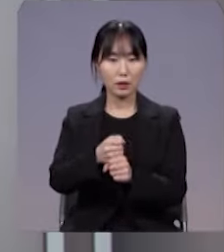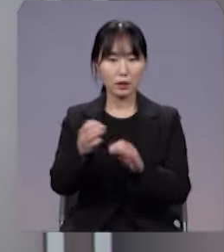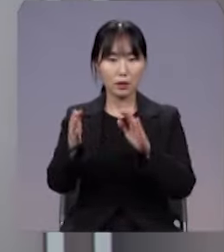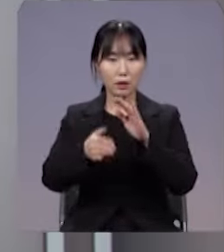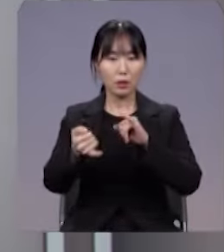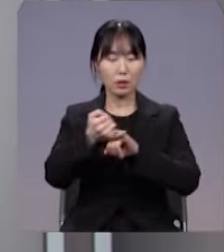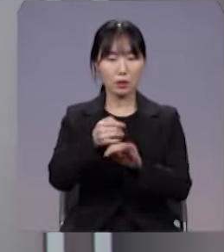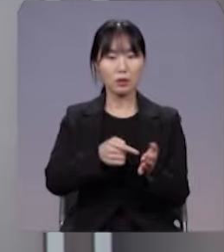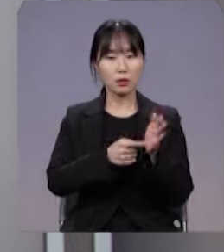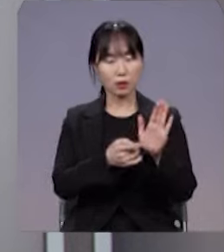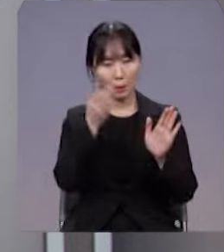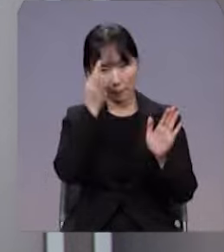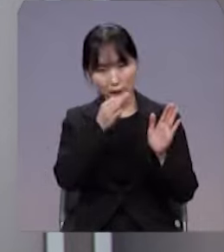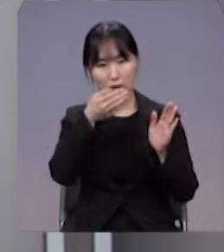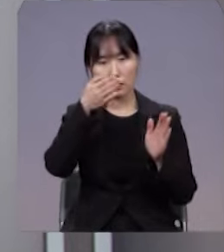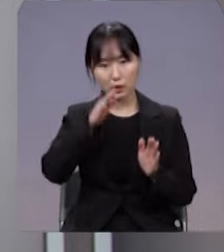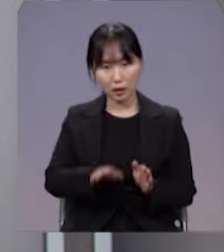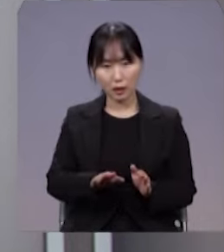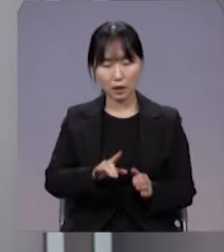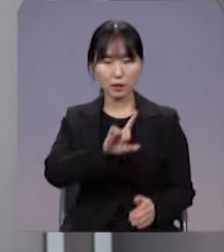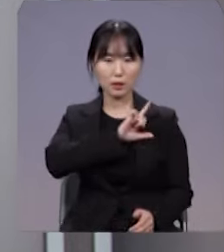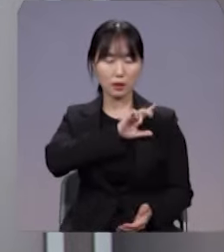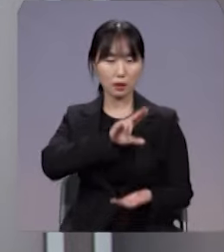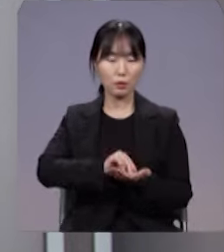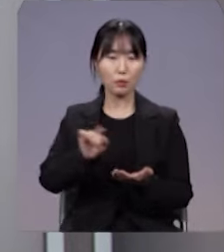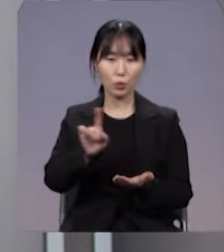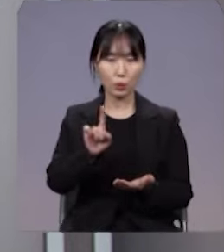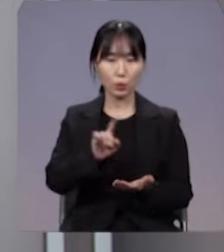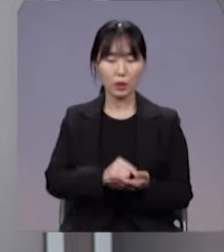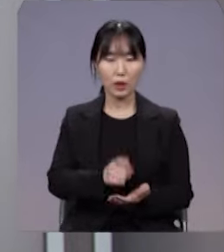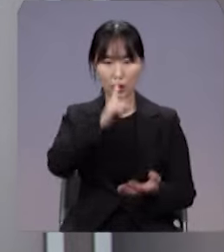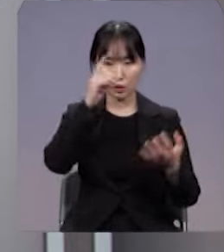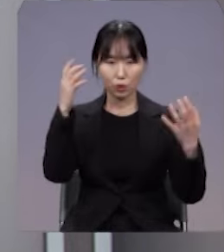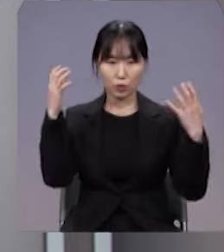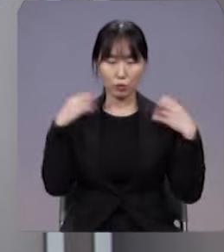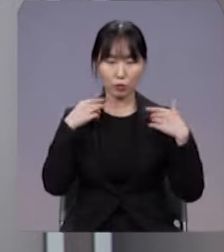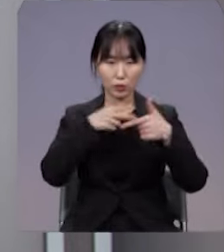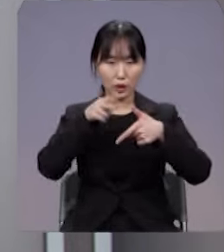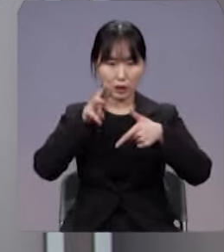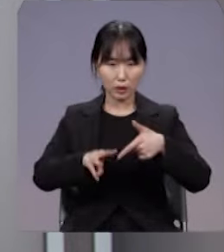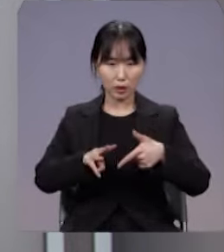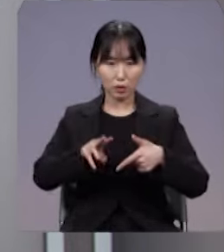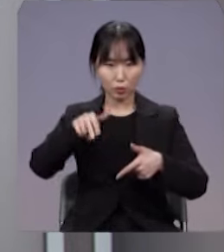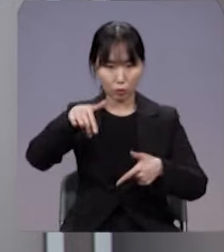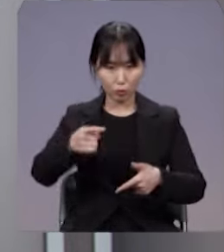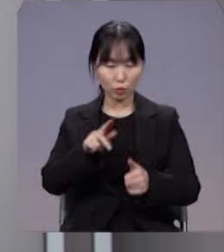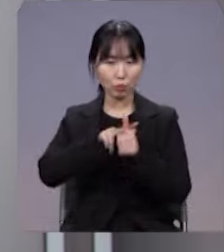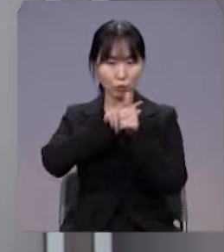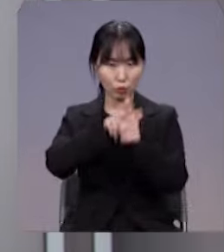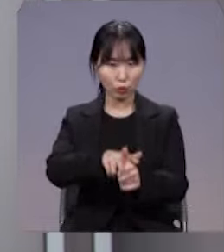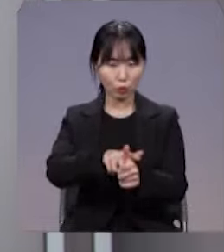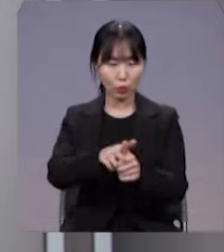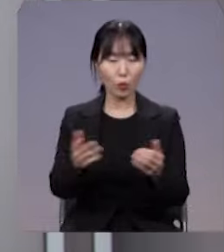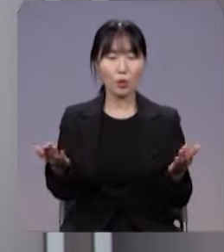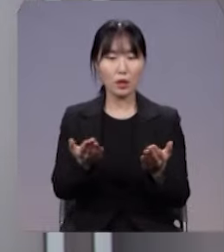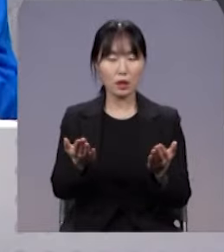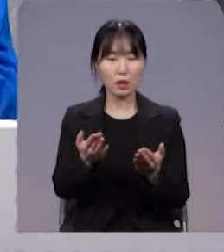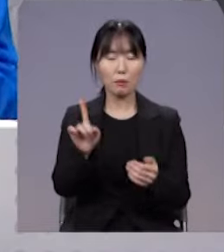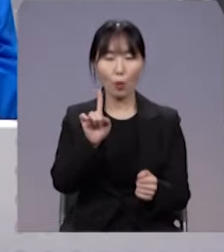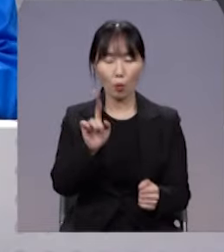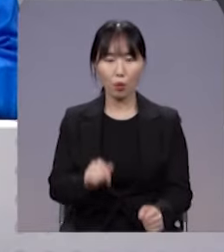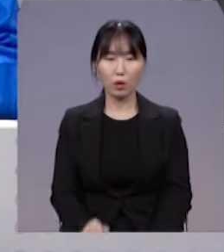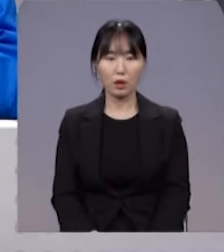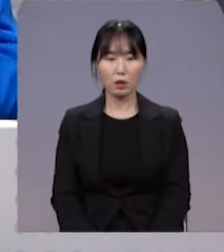공보물을 봤는데 제목이 이렇습니다 인천시 정무 부시장 시절 조상이 한일을 봤 입니다 근데 좀 기가